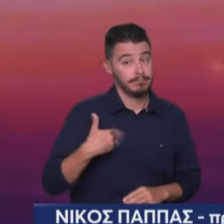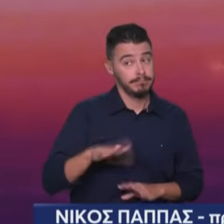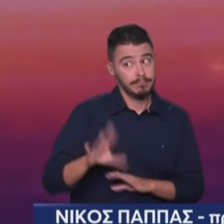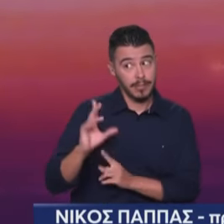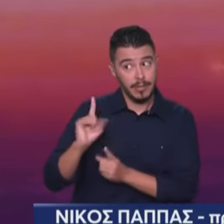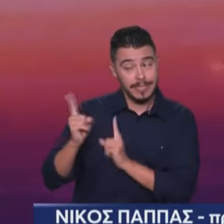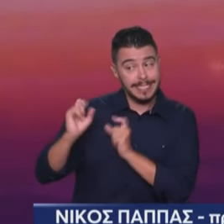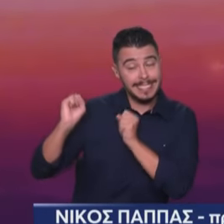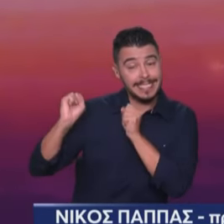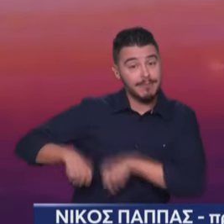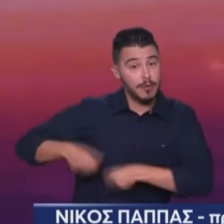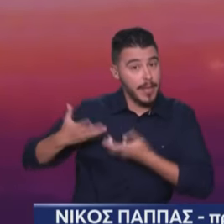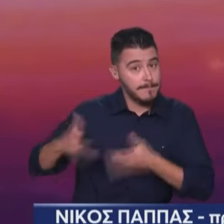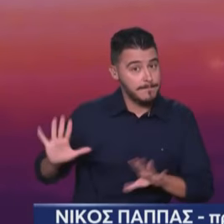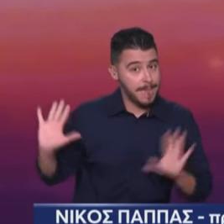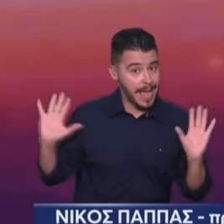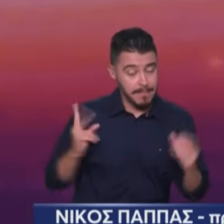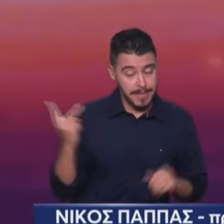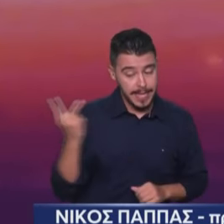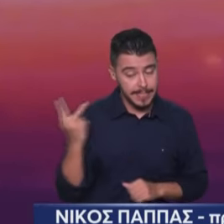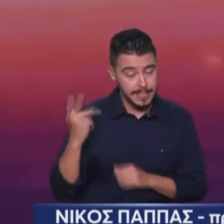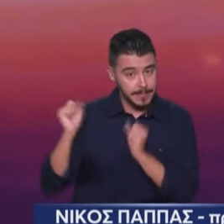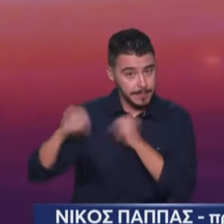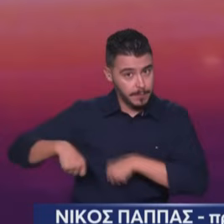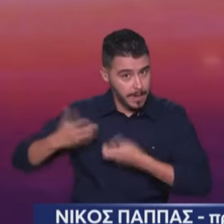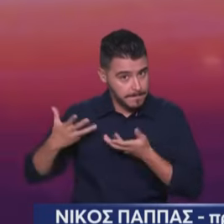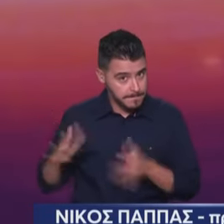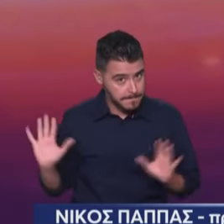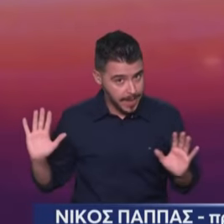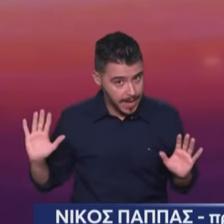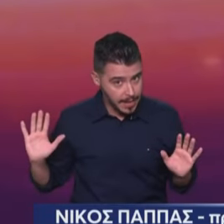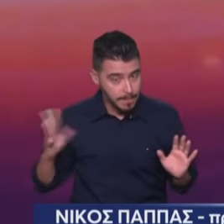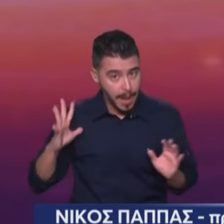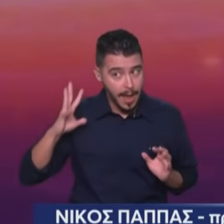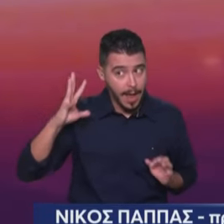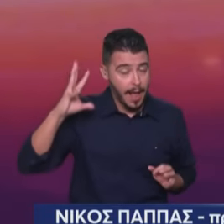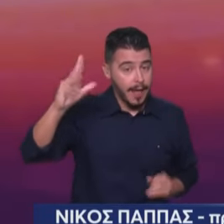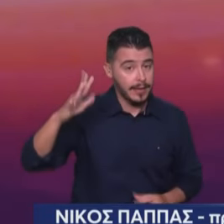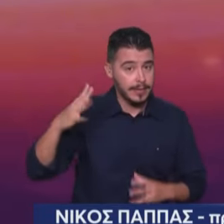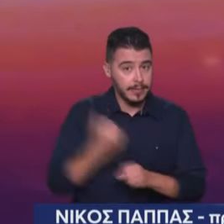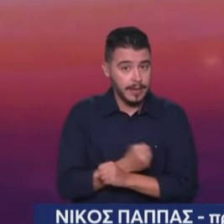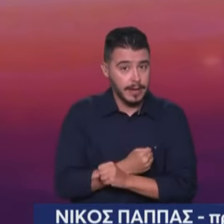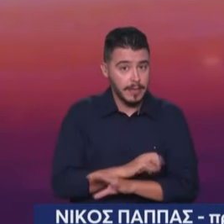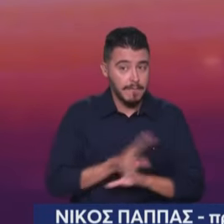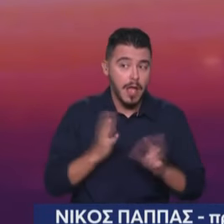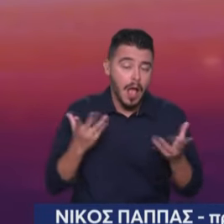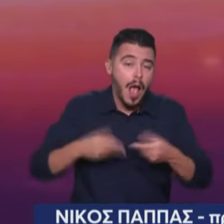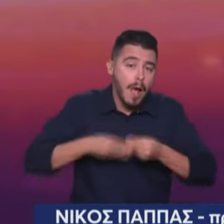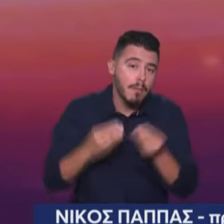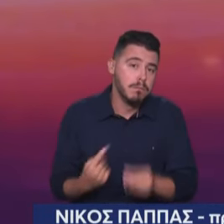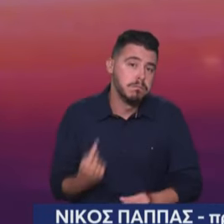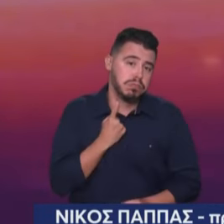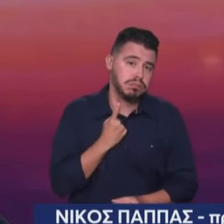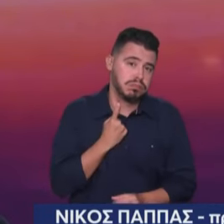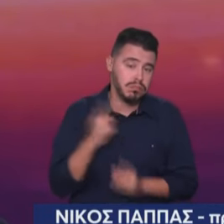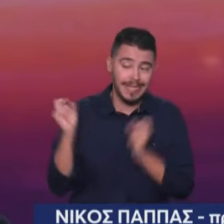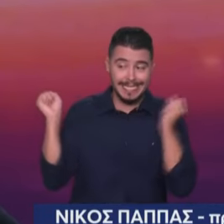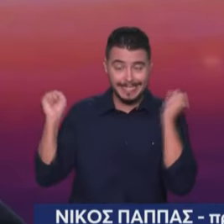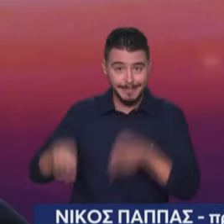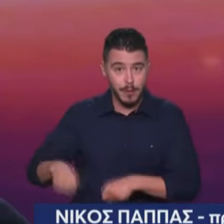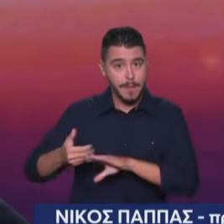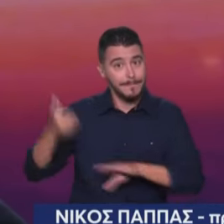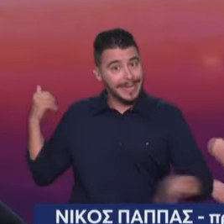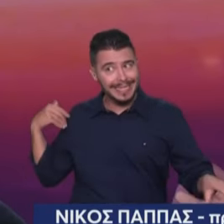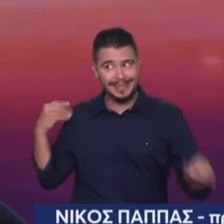πολιτική συμφωνία, για να φτάσουμε σε αυτά που η πολιτική συμφωνία ευαγγελίζεται, έχουμε να κάνουμε πάρα πολύ δρόμο. Αντιλαμβάνεστε απολύτως τι εννοώ και